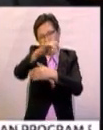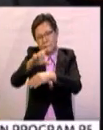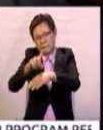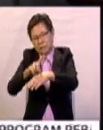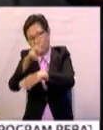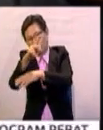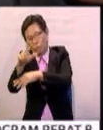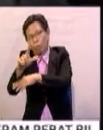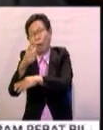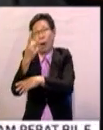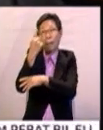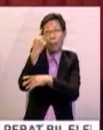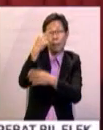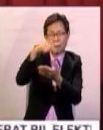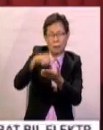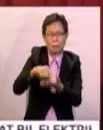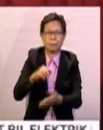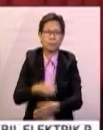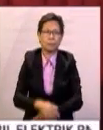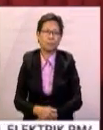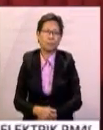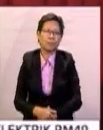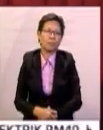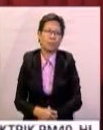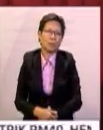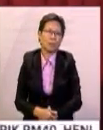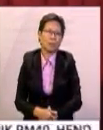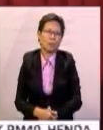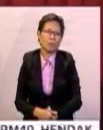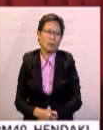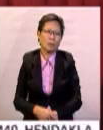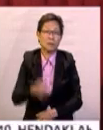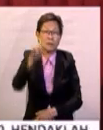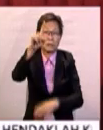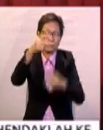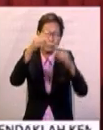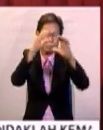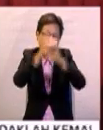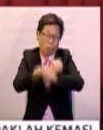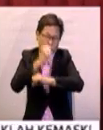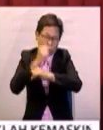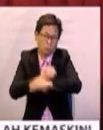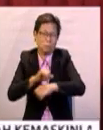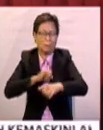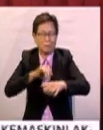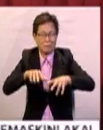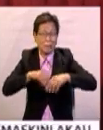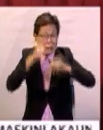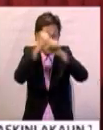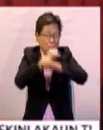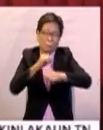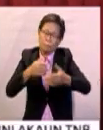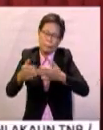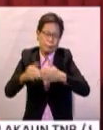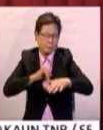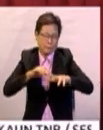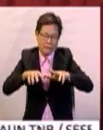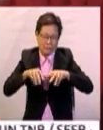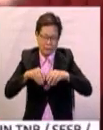Ibu Negara baru-baru ini. Ini adalah satu cabaran yang saya nak sahut dan ini adalah